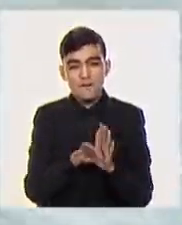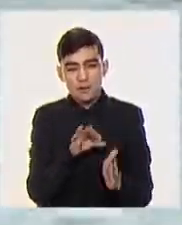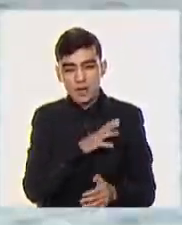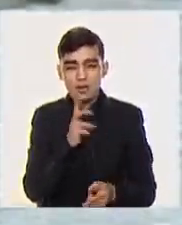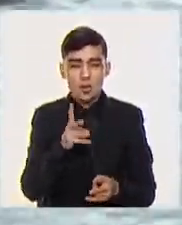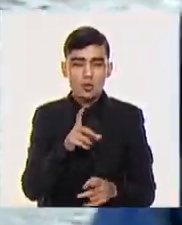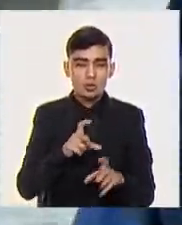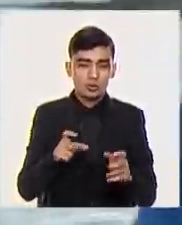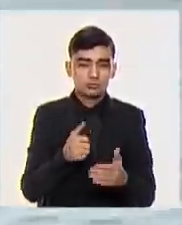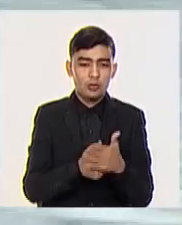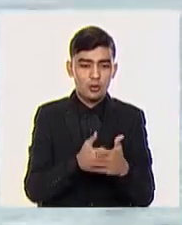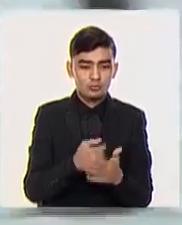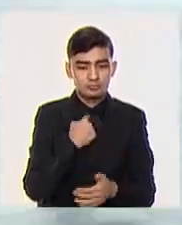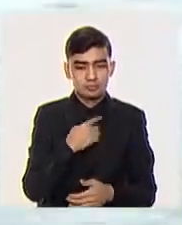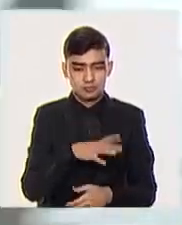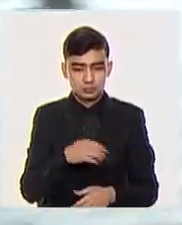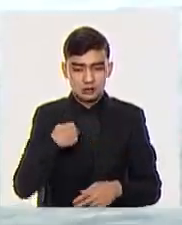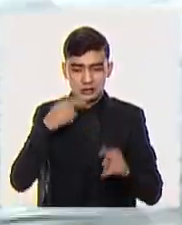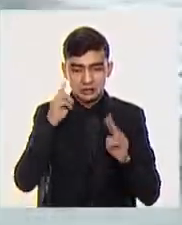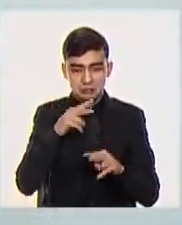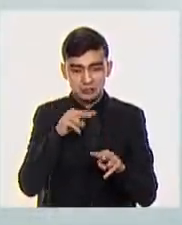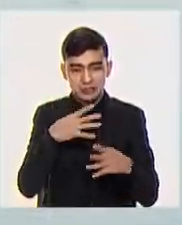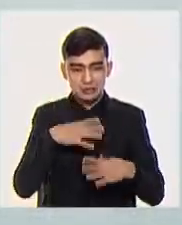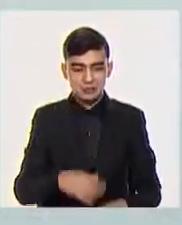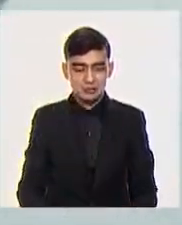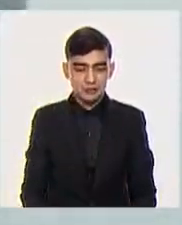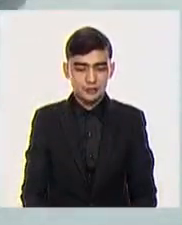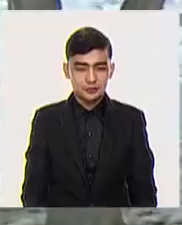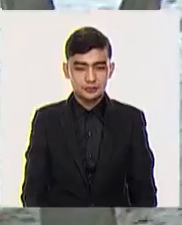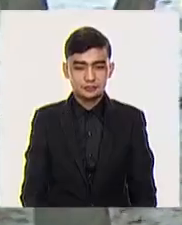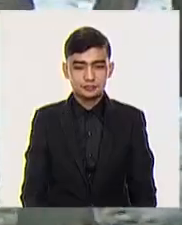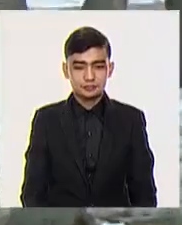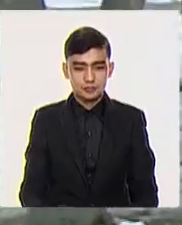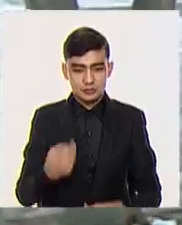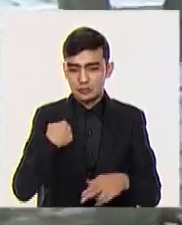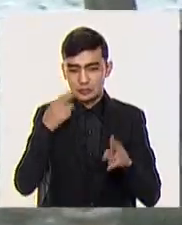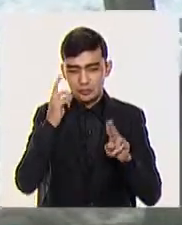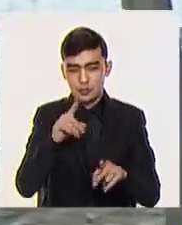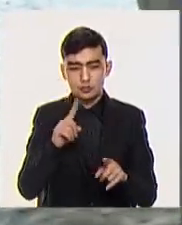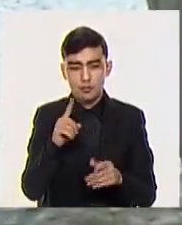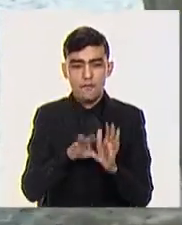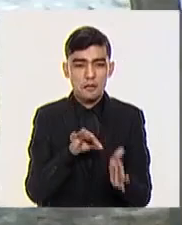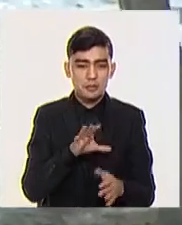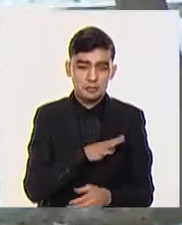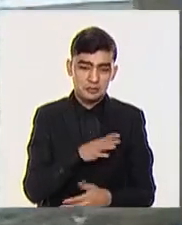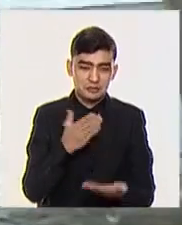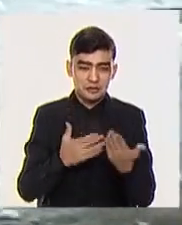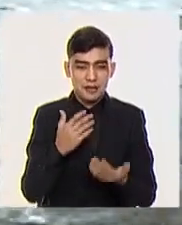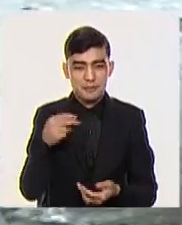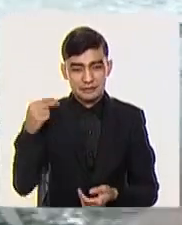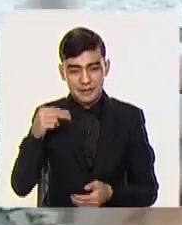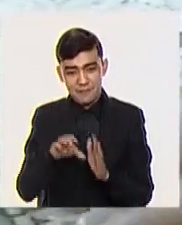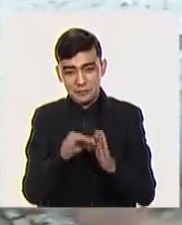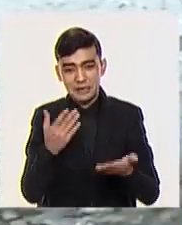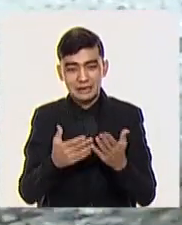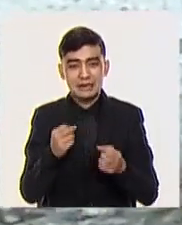голосование нужно я не буду они светили я не в курсе я не знаю че за выборы по поводу президент или как